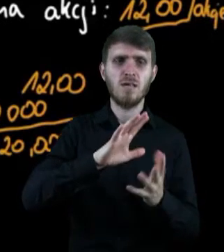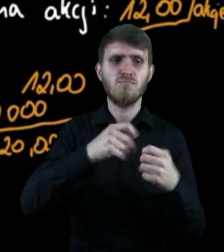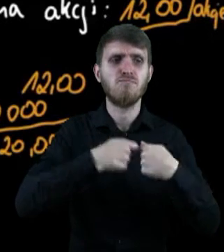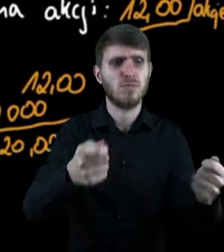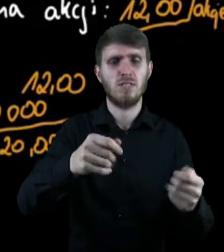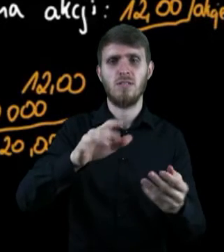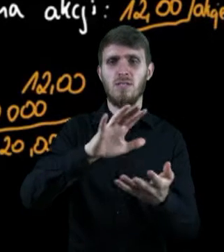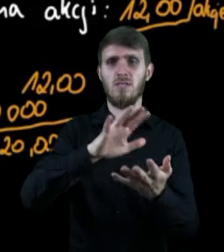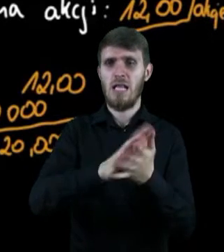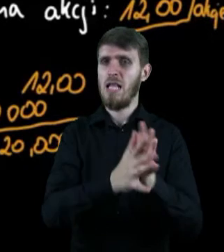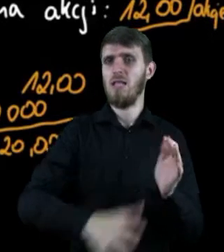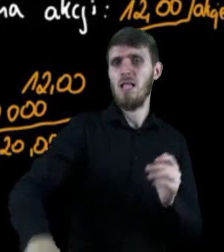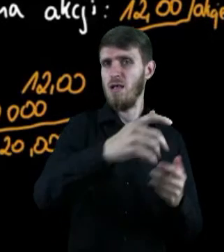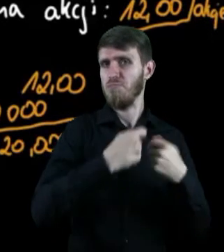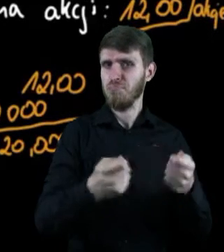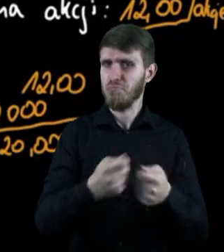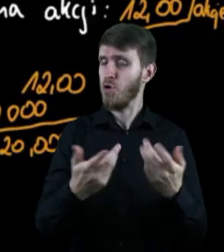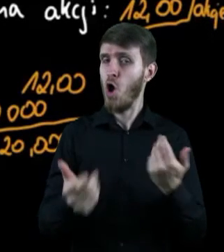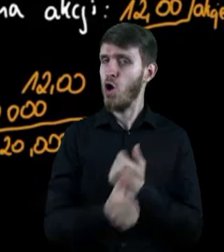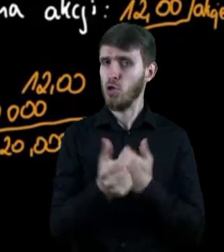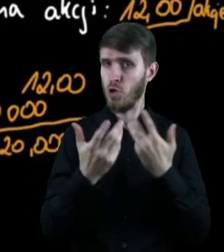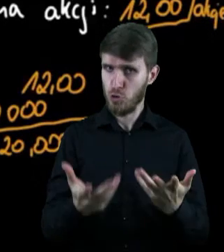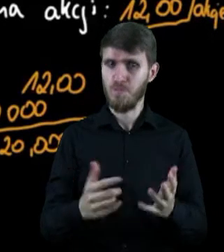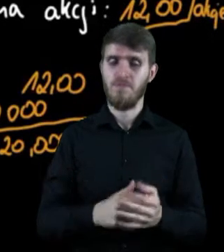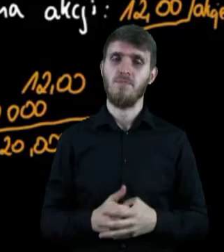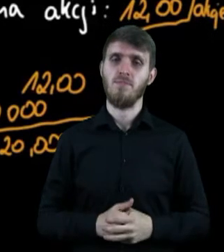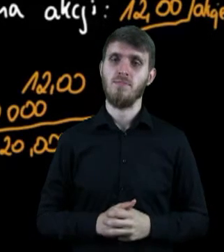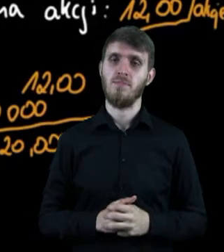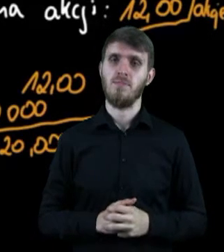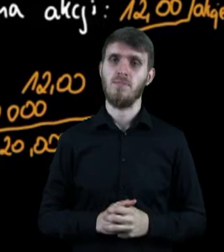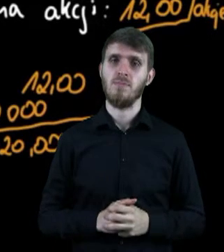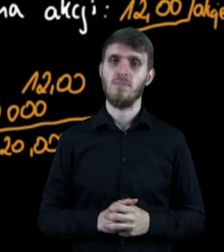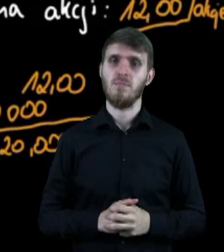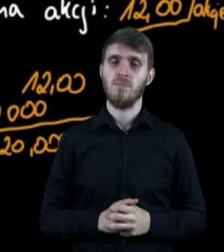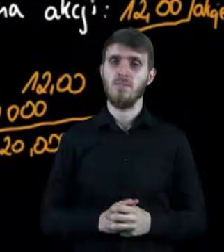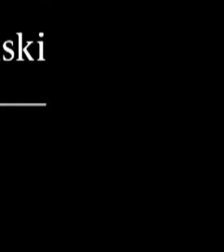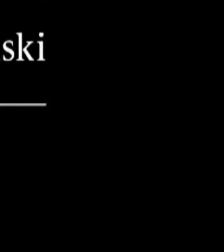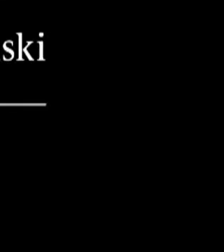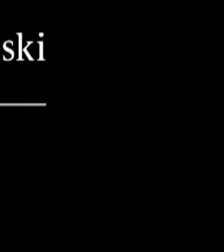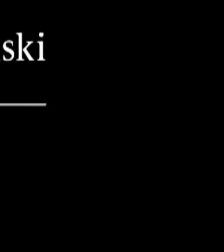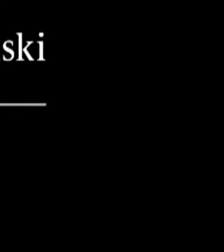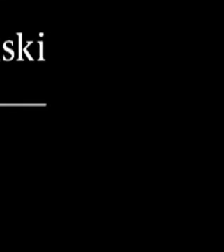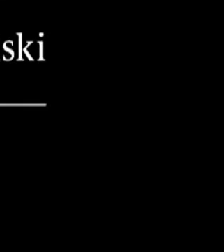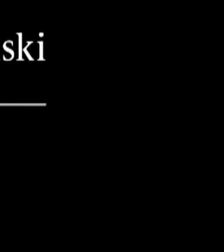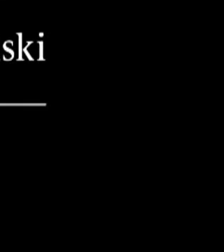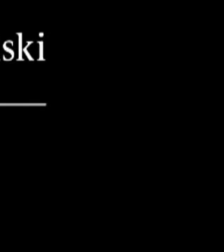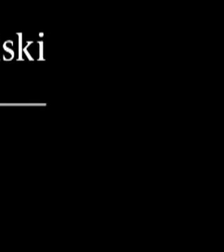kapitalizacja, czyli wartość kapitału własnego wyceniana na wolnym rynku.